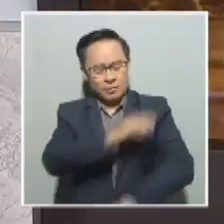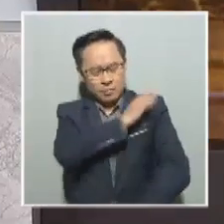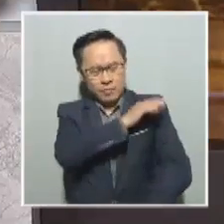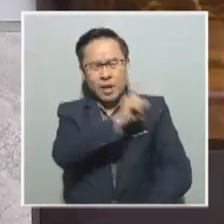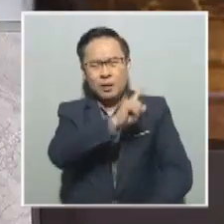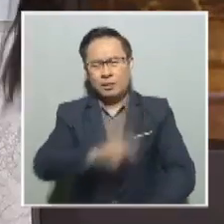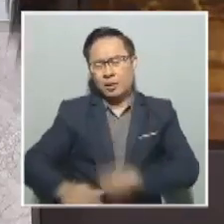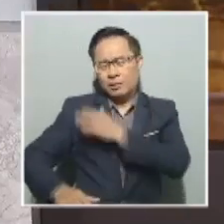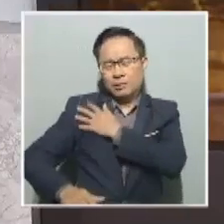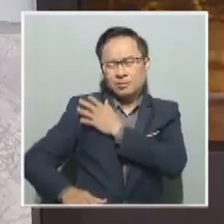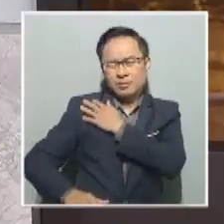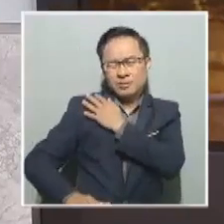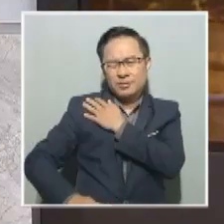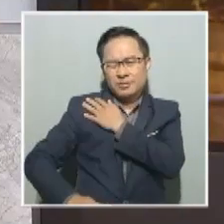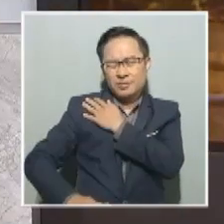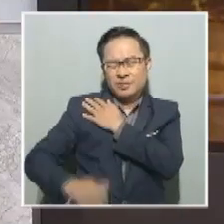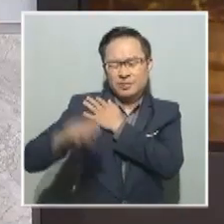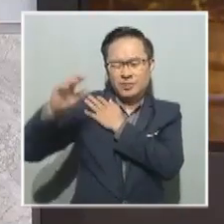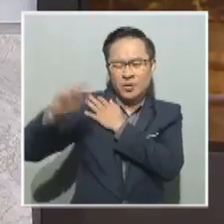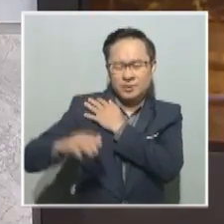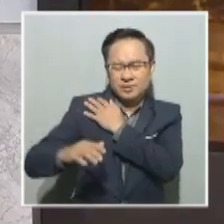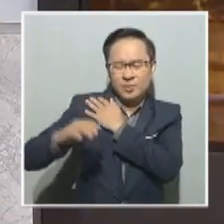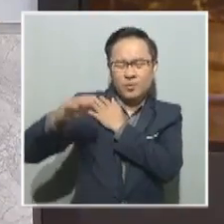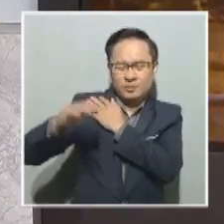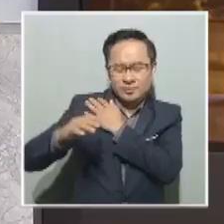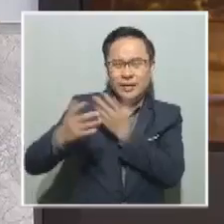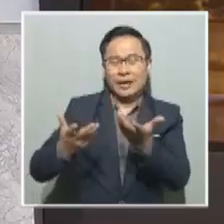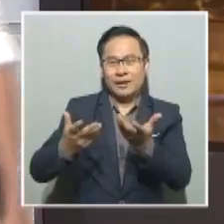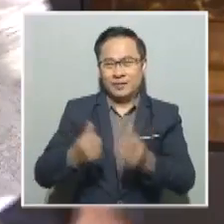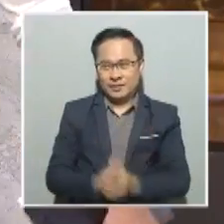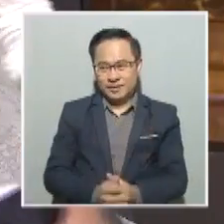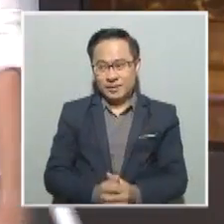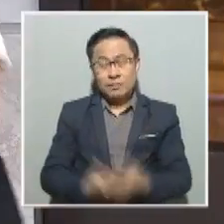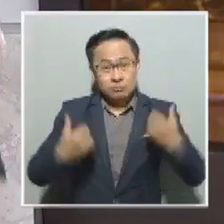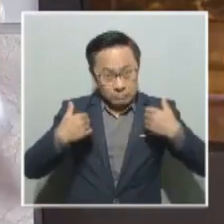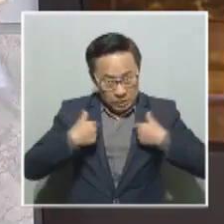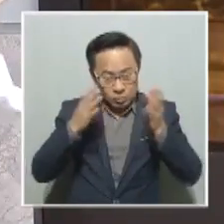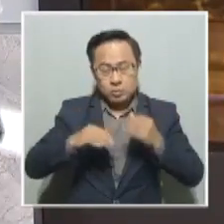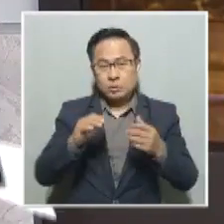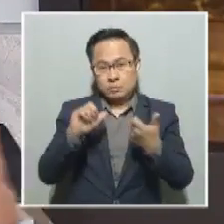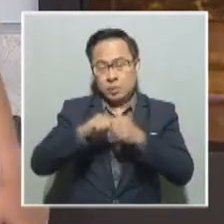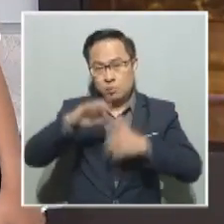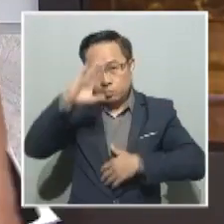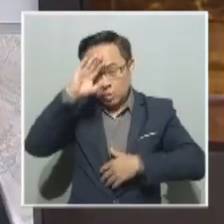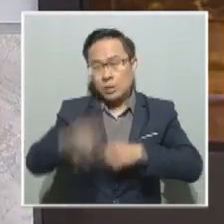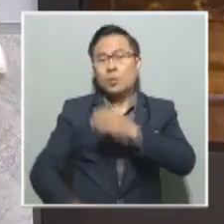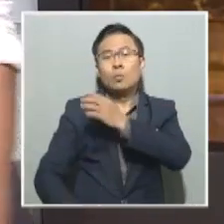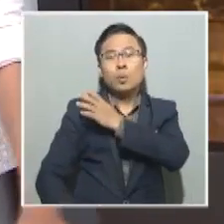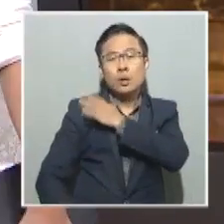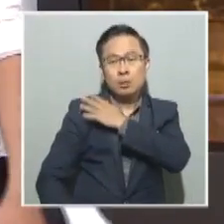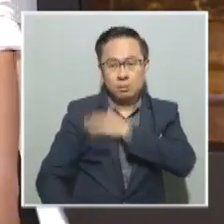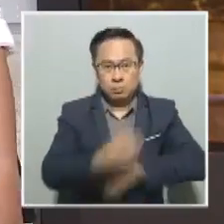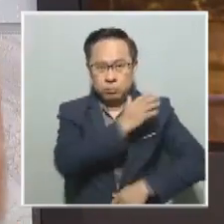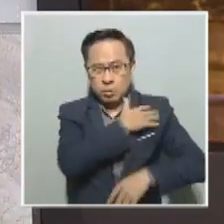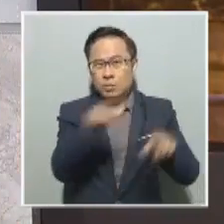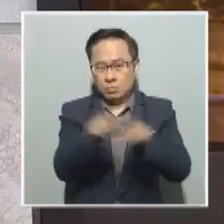บอ้าวอยากปัดให้สูง เล่นเหมือนเล่นเนียนมากสมแล้วที่เธอมาสายตลกนะฮะ แต่ว่ามีคนเป็นแบบนี้จริงๆอย่างคุณแม่ของลิตาก็มีปัญหานี ้ครับผ